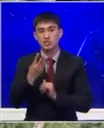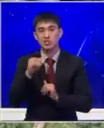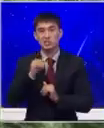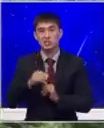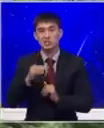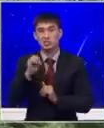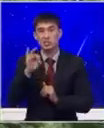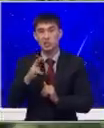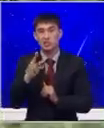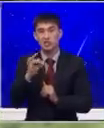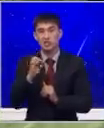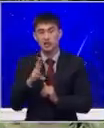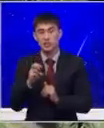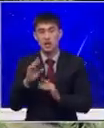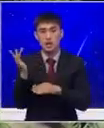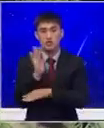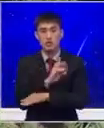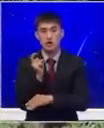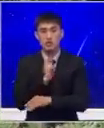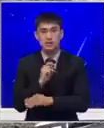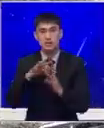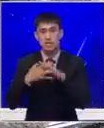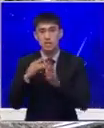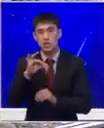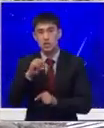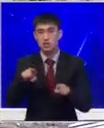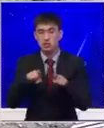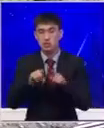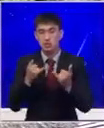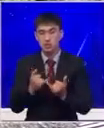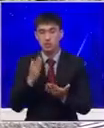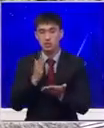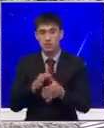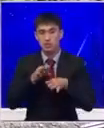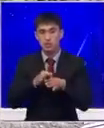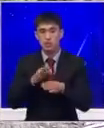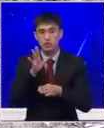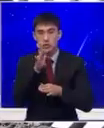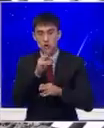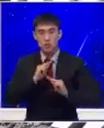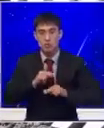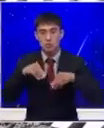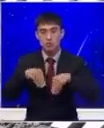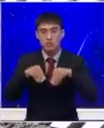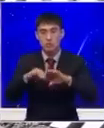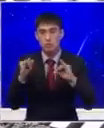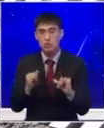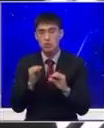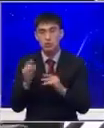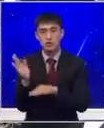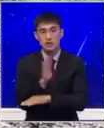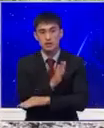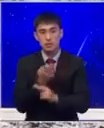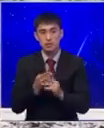тысяч елей шеренко Лесное хозяйство в селе жила наш одно из таких сейчас тут идет сезон работы по высадке и уходу за деревьями